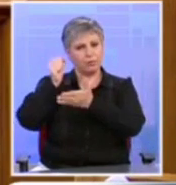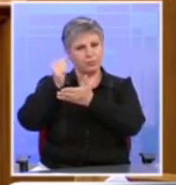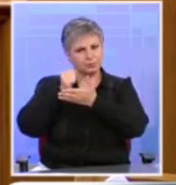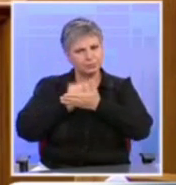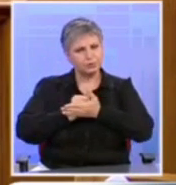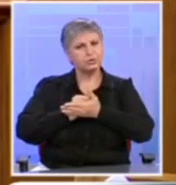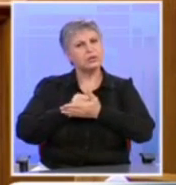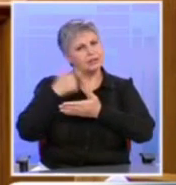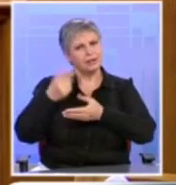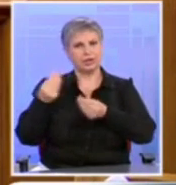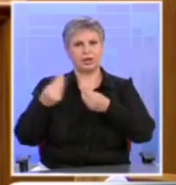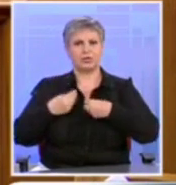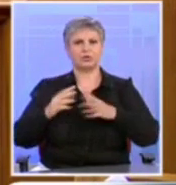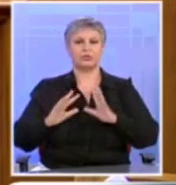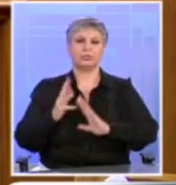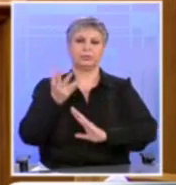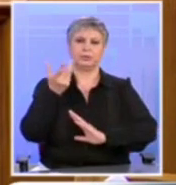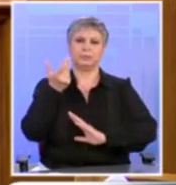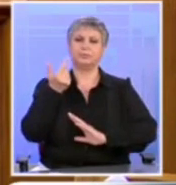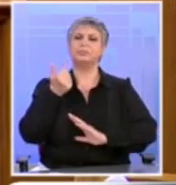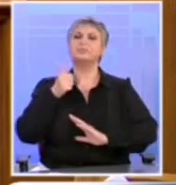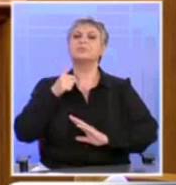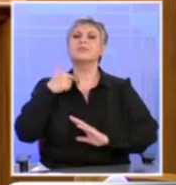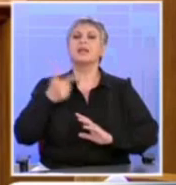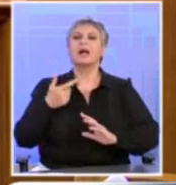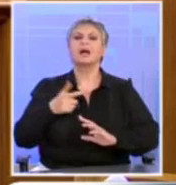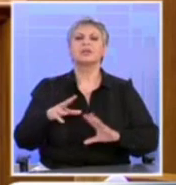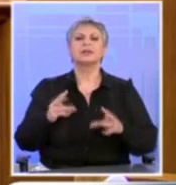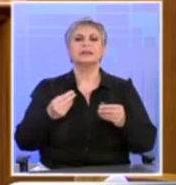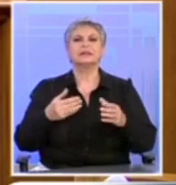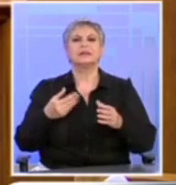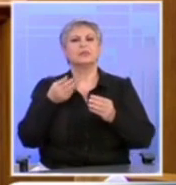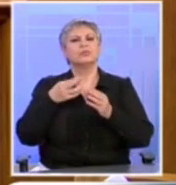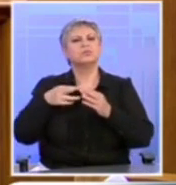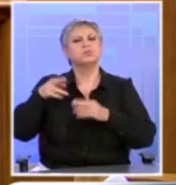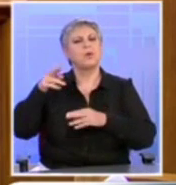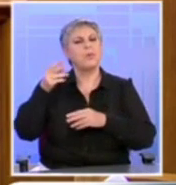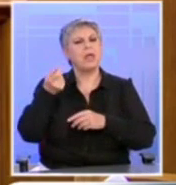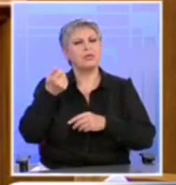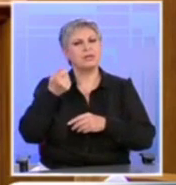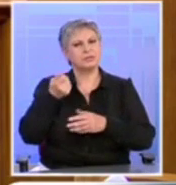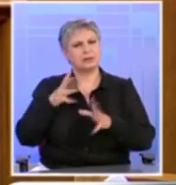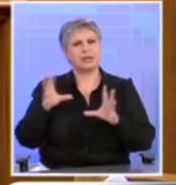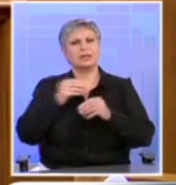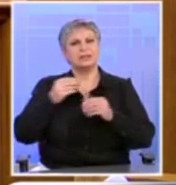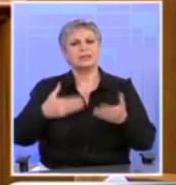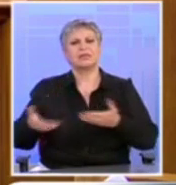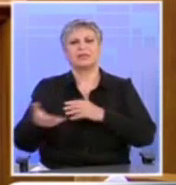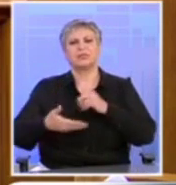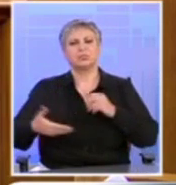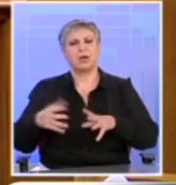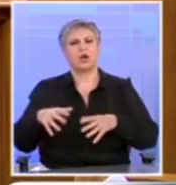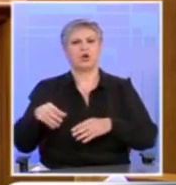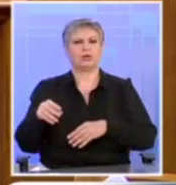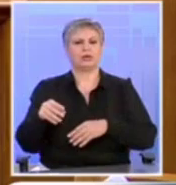Τα πρωτογενή πλεονάσματα. Ενώ η κυβέρνηση της Νέας Δημοκρατίας ΠΑΣΟΚ είχε συνάψει